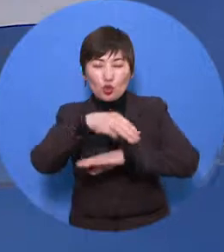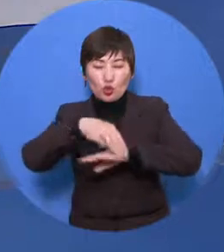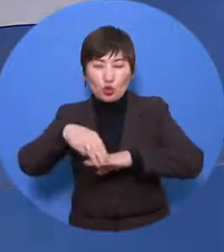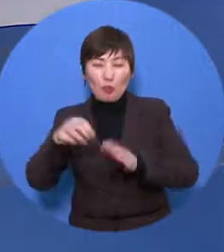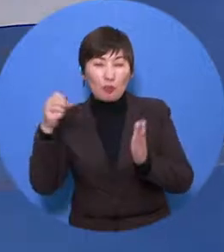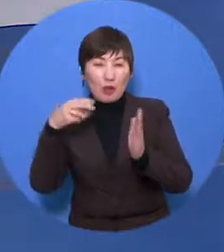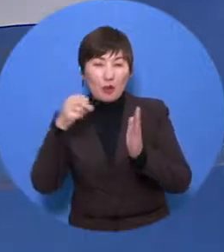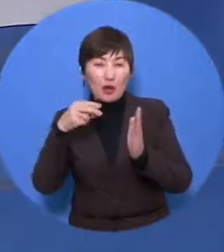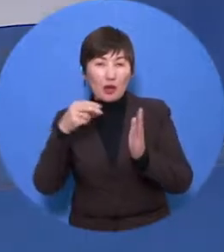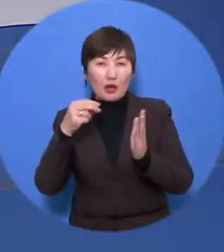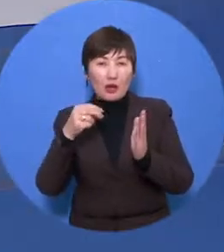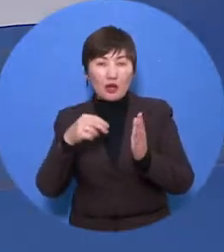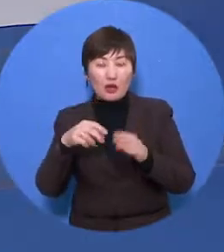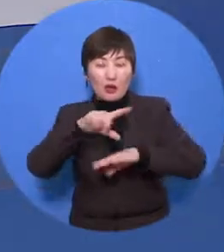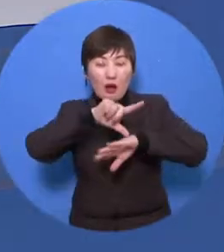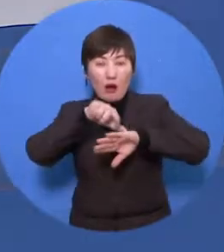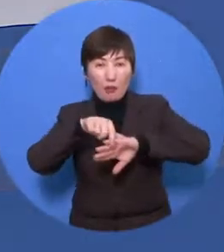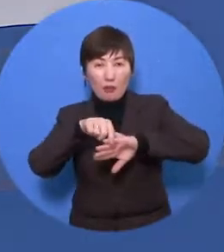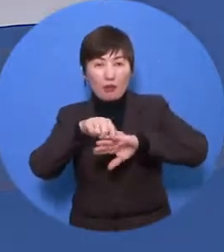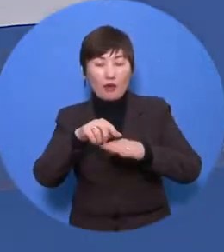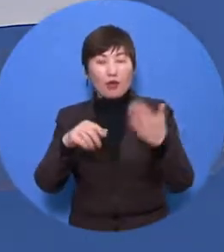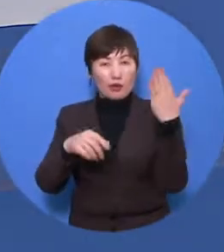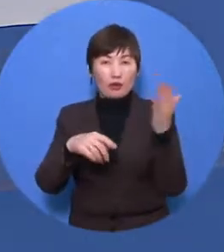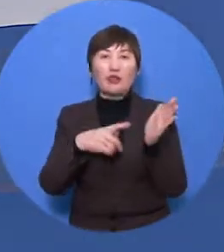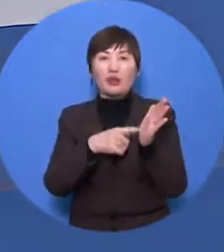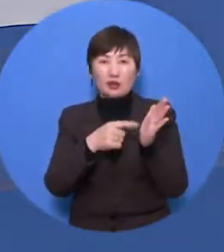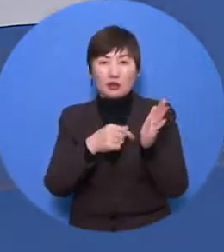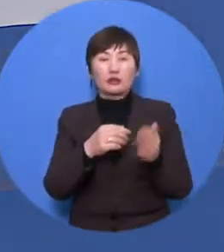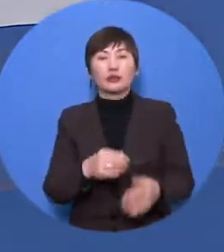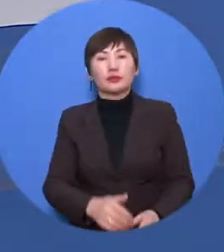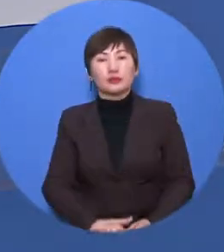лазер үсгүүр, мөн өнцөг хэмжигч болон толь ашиглана.